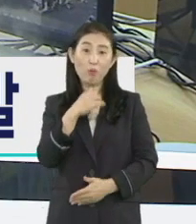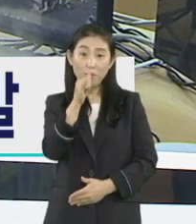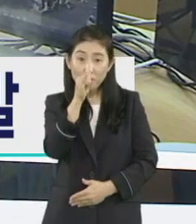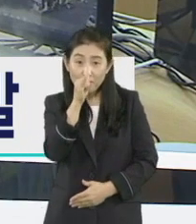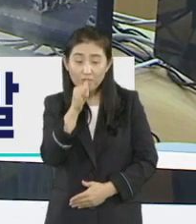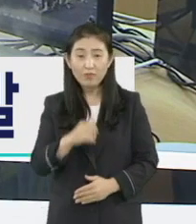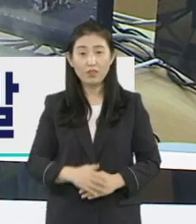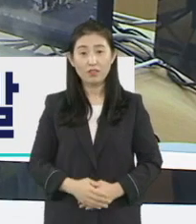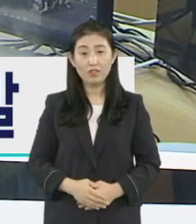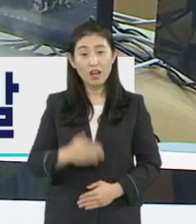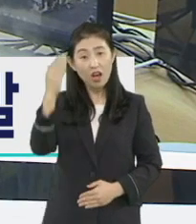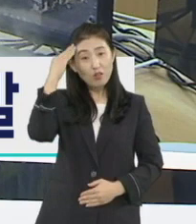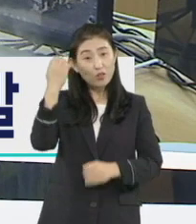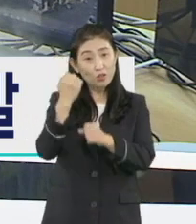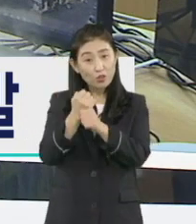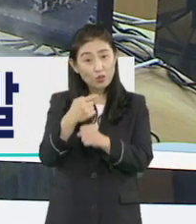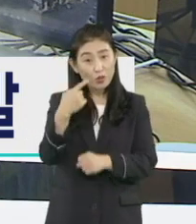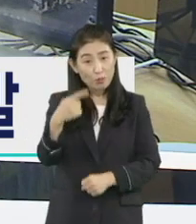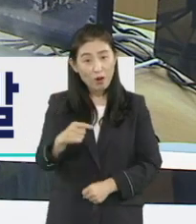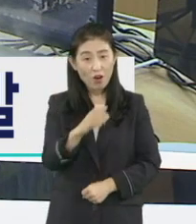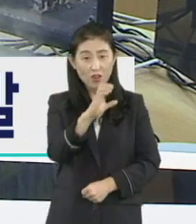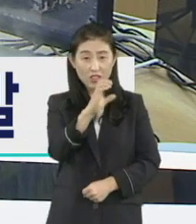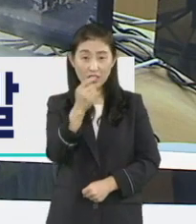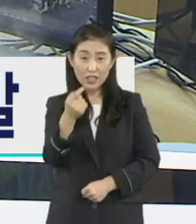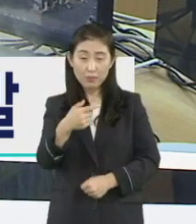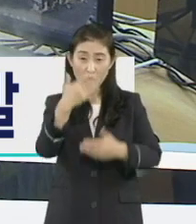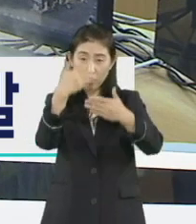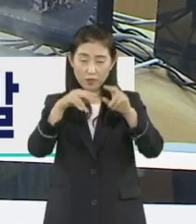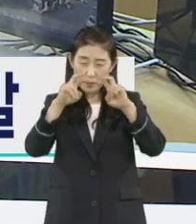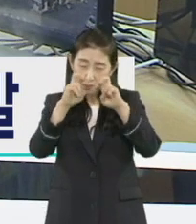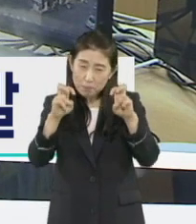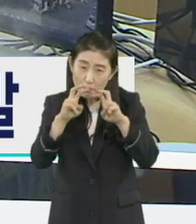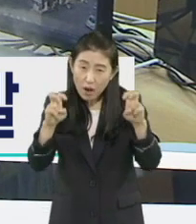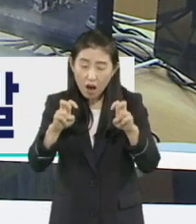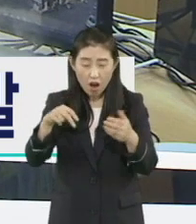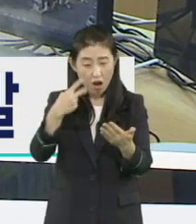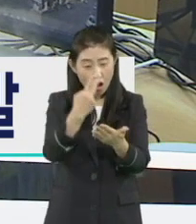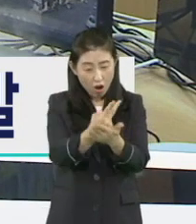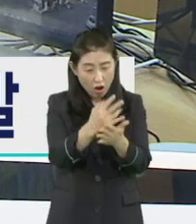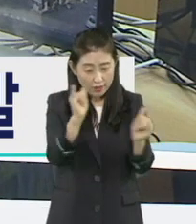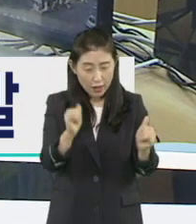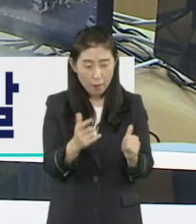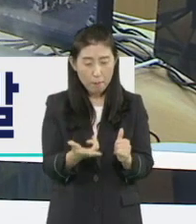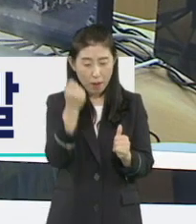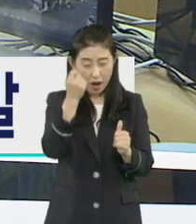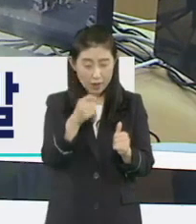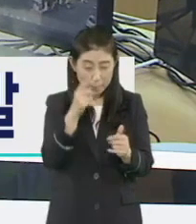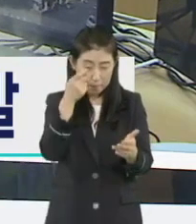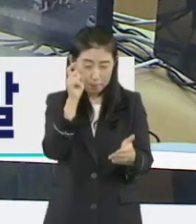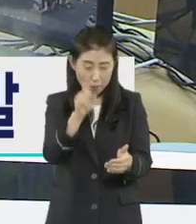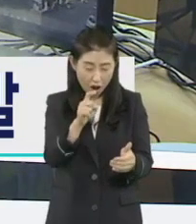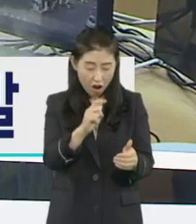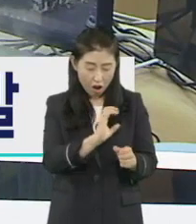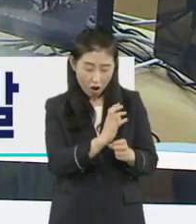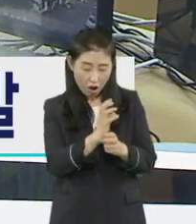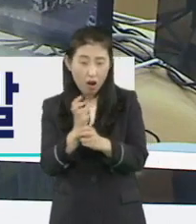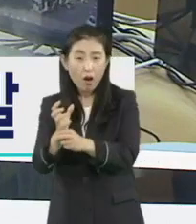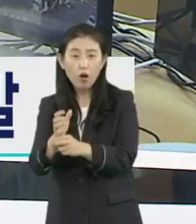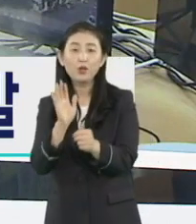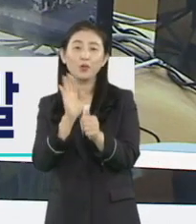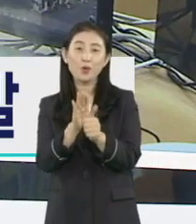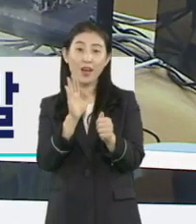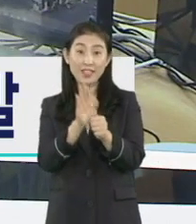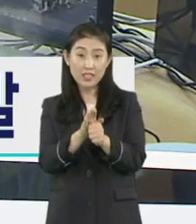위협받기 십상이죠. 국내 연구진이 CCTV 화면을 분석해서 쓰러진 사람을 실시간으로 찾아내 구조에 활용할 수